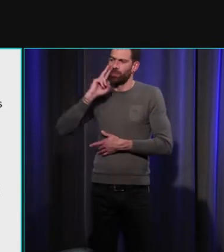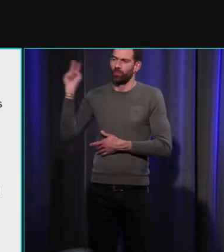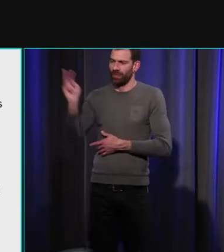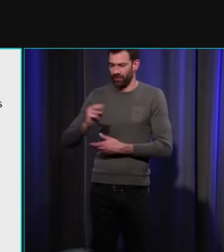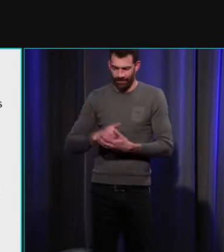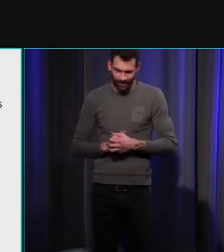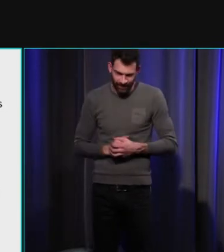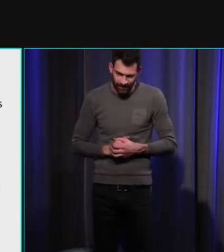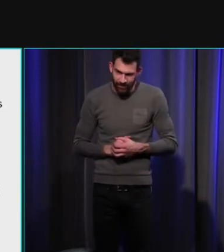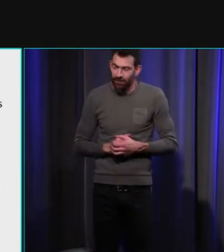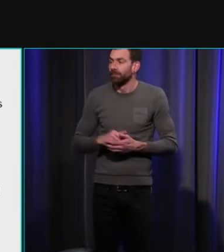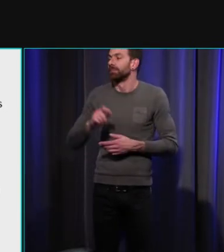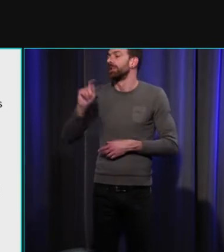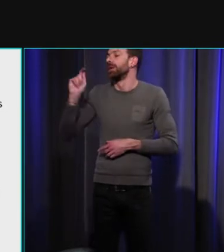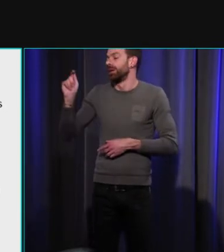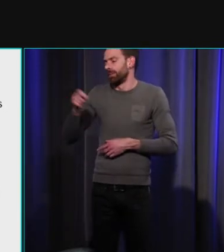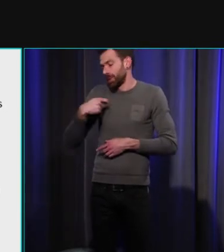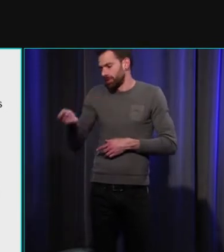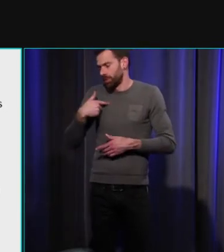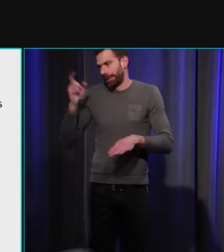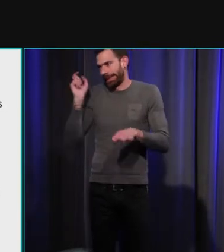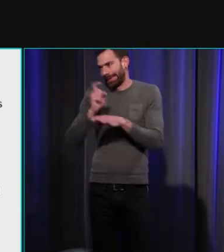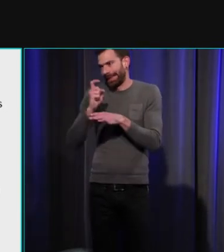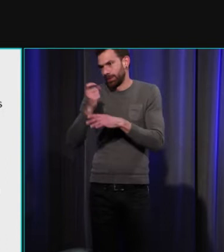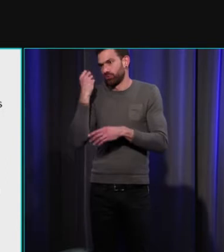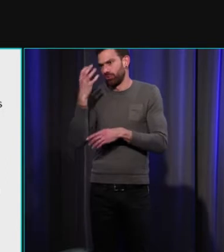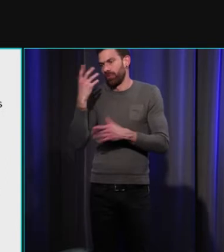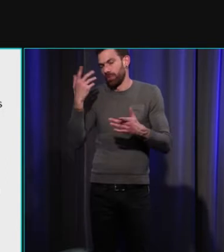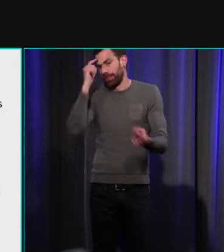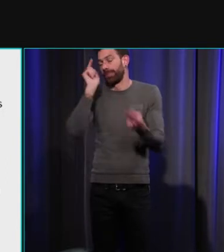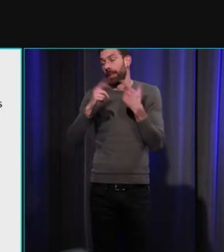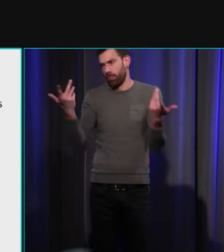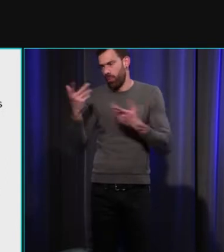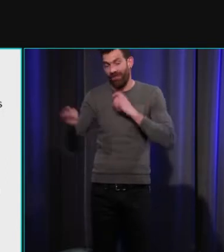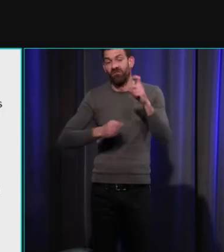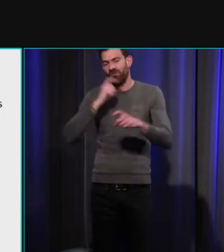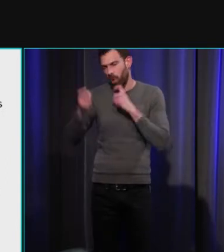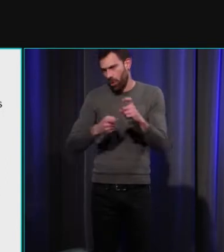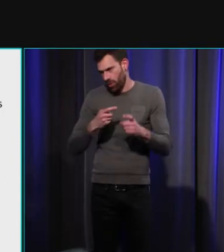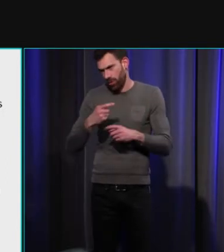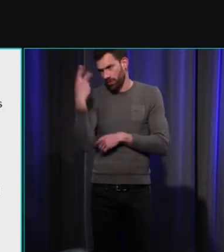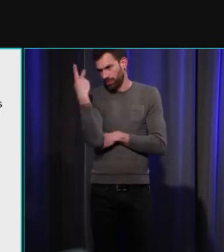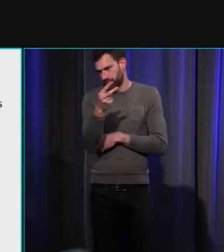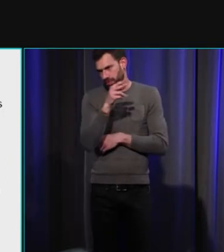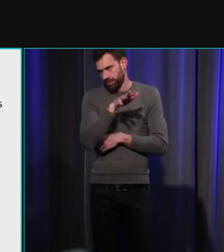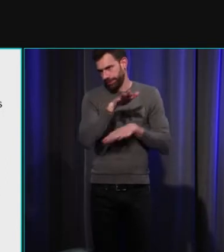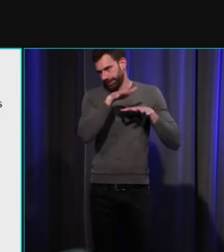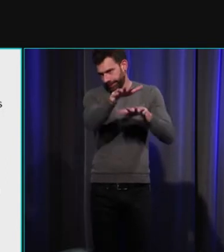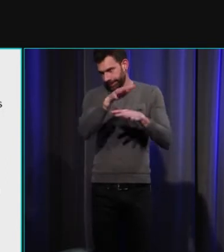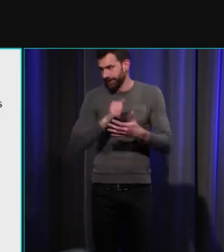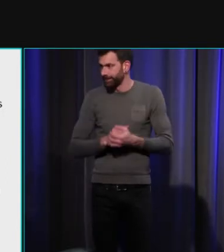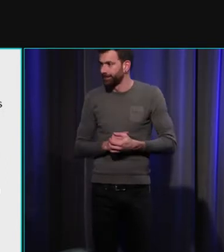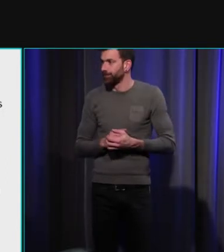sûr les critiques très fortes souvent porte contre la violence utilisée usé par les croisés un des mes collègues